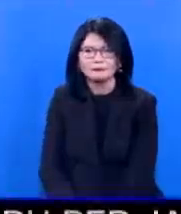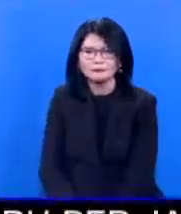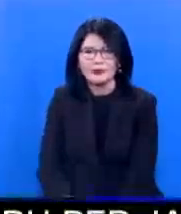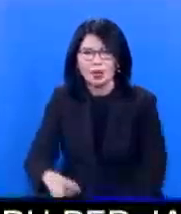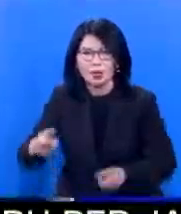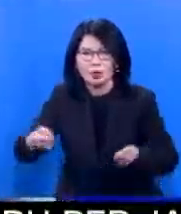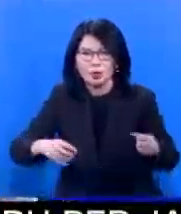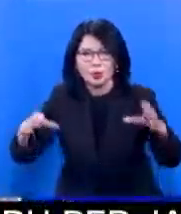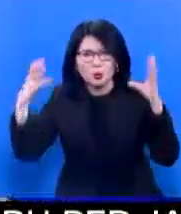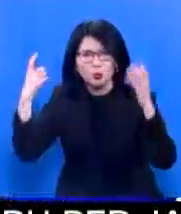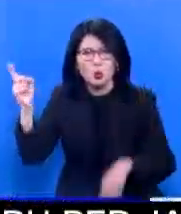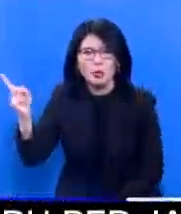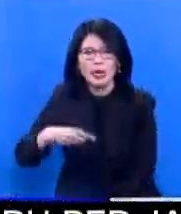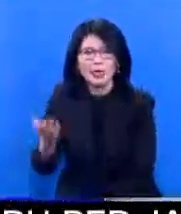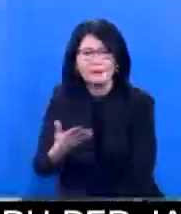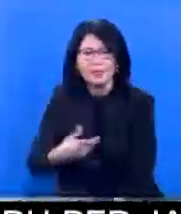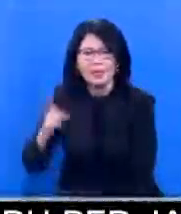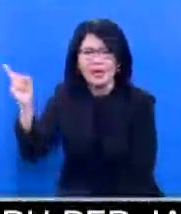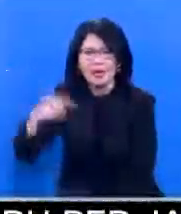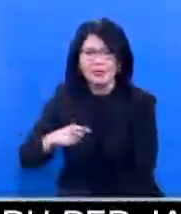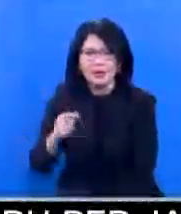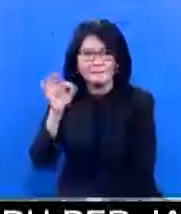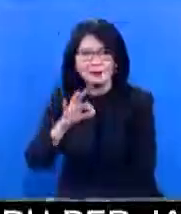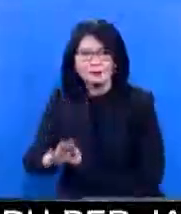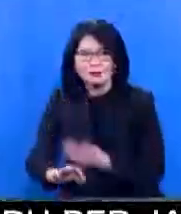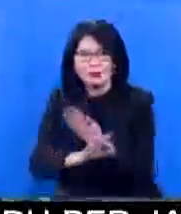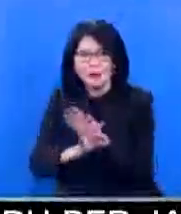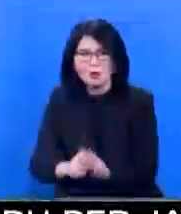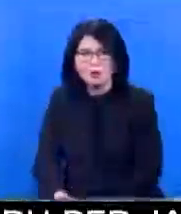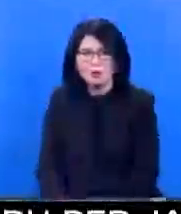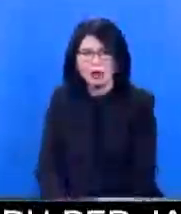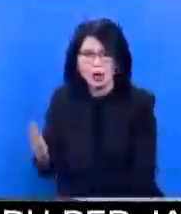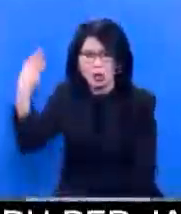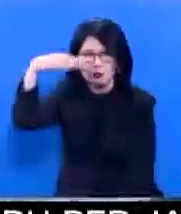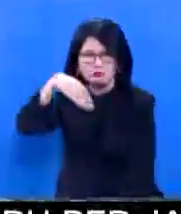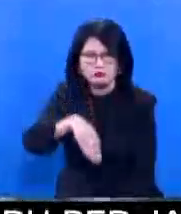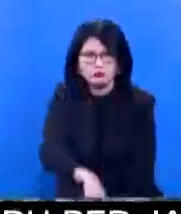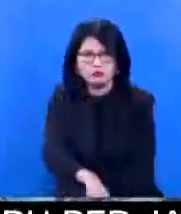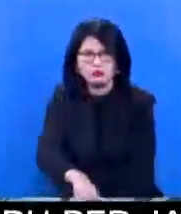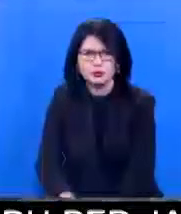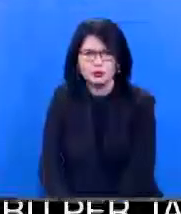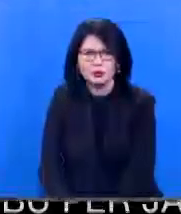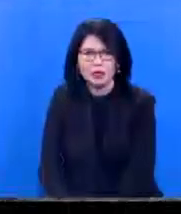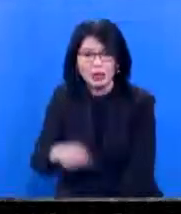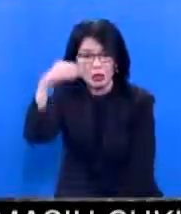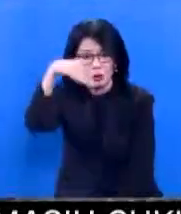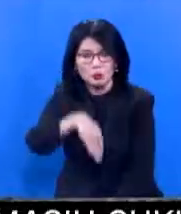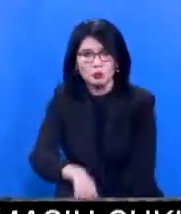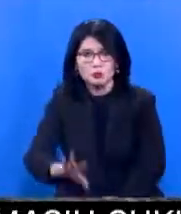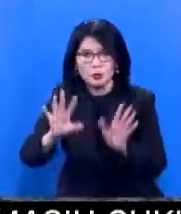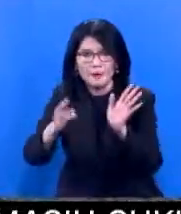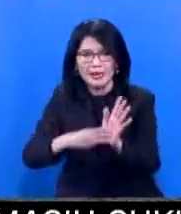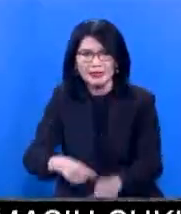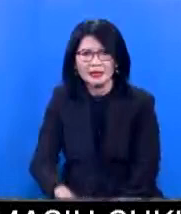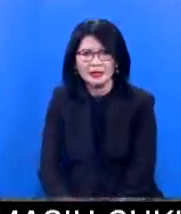Truk yang melaju dari arah Parakan Temanggung menuju Wonosobo ringsek terjun ke saluran irigasi setinggi 10 meter, tepatnya